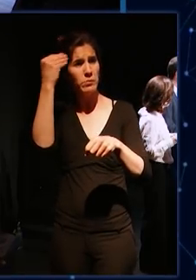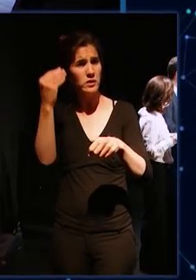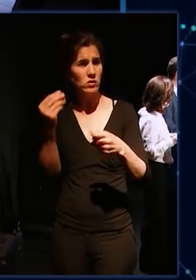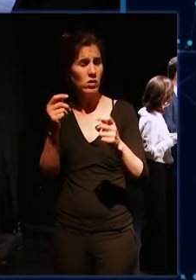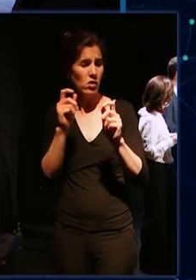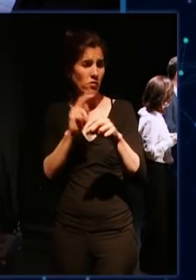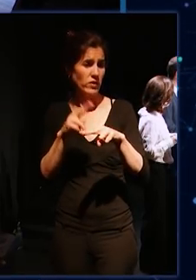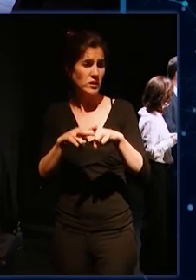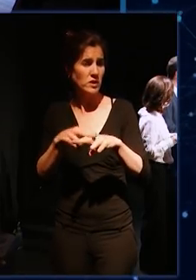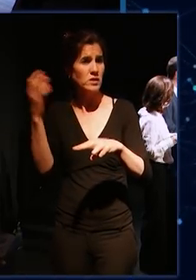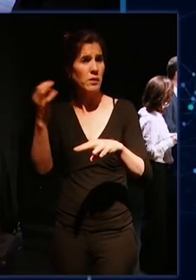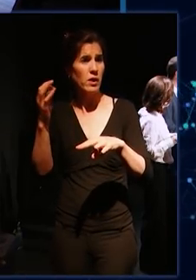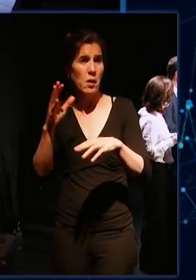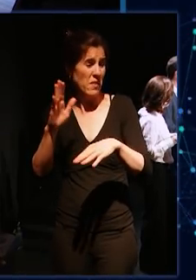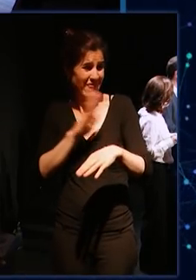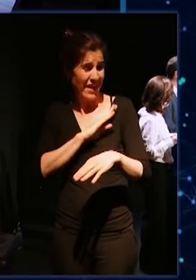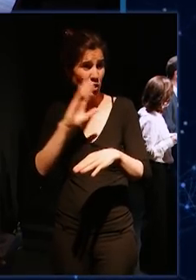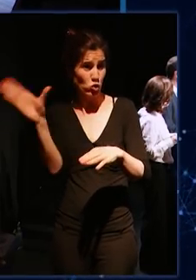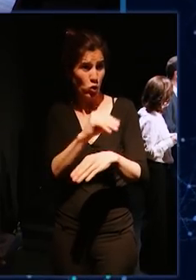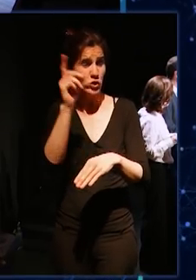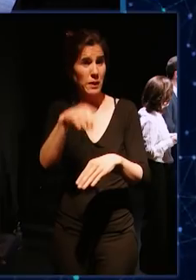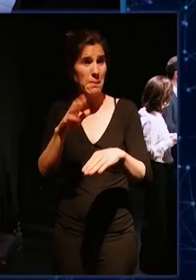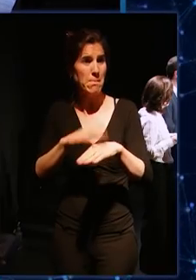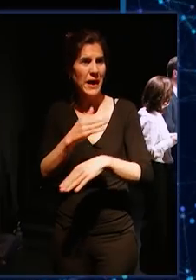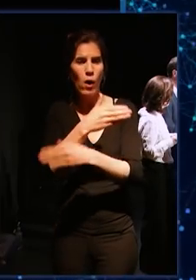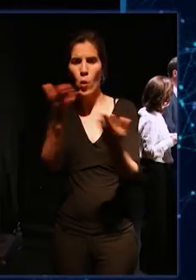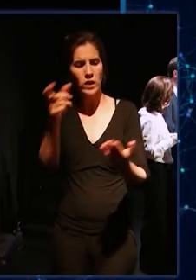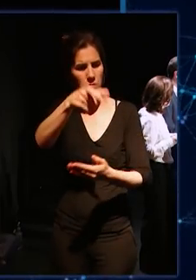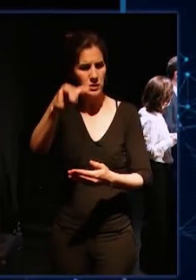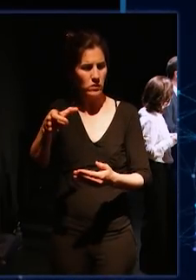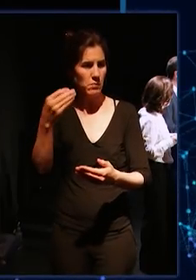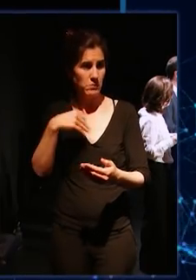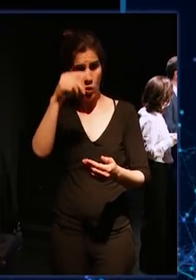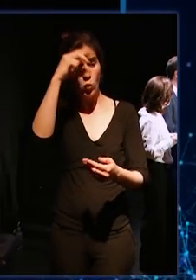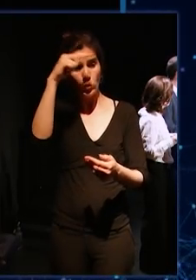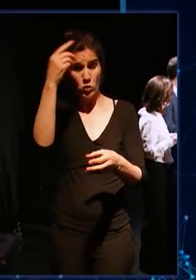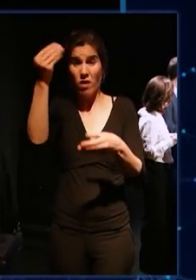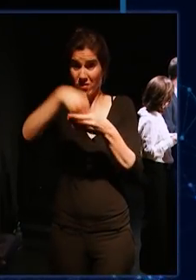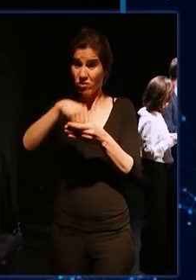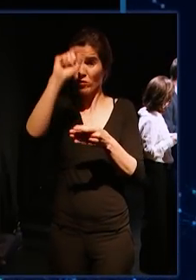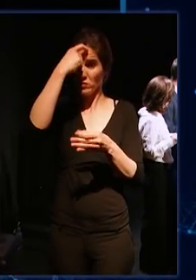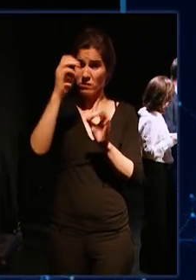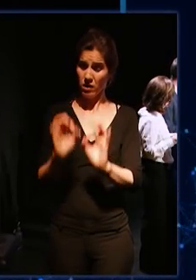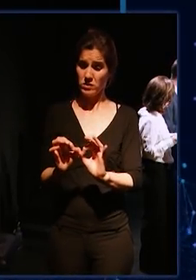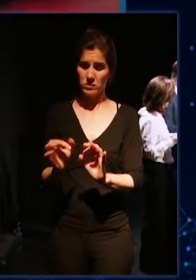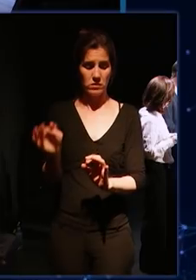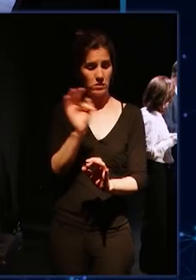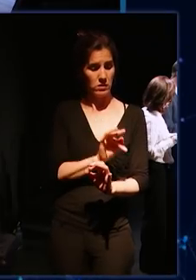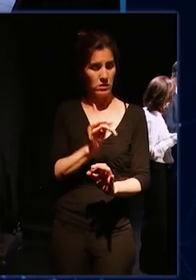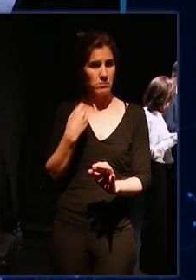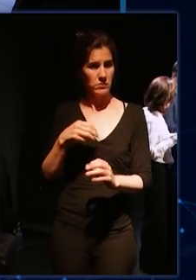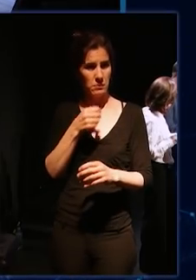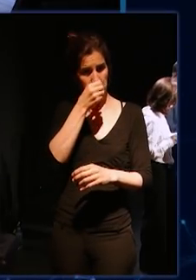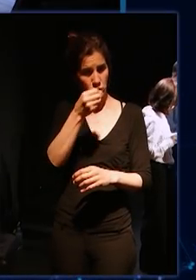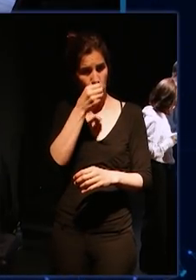para todos. Lo mismo que la cultura, que ya eso viene implícito en lo que significa cultura. Josep Quesada, del Partit dels Socialistes.